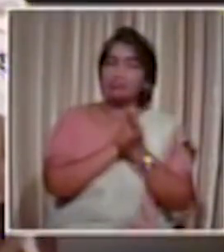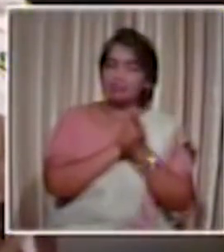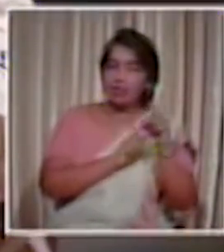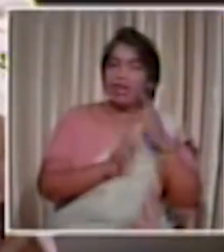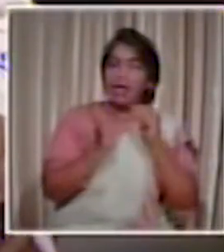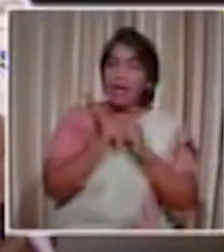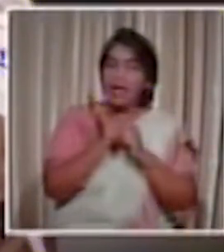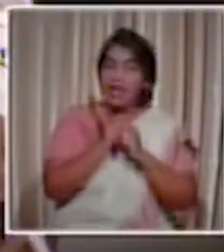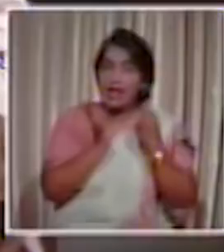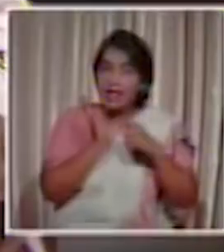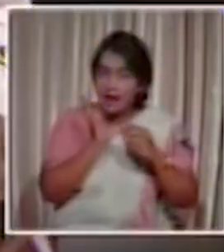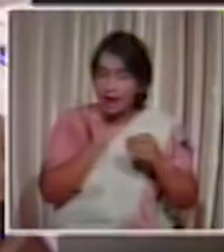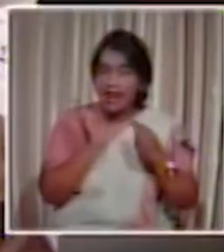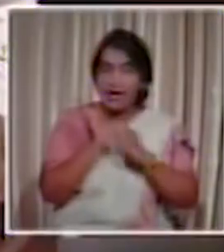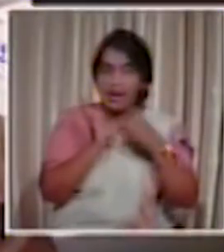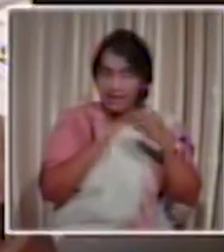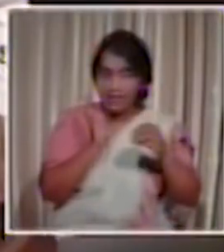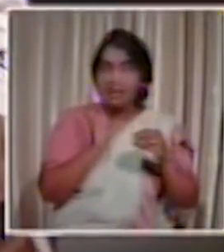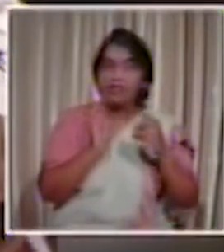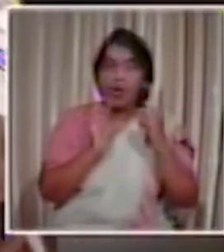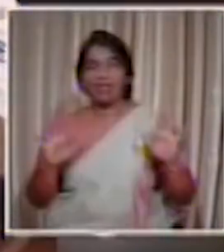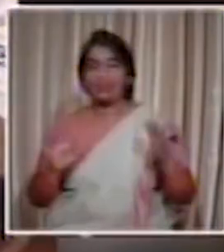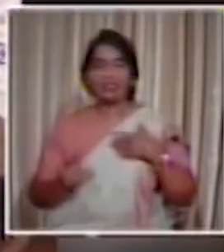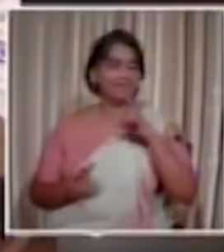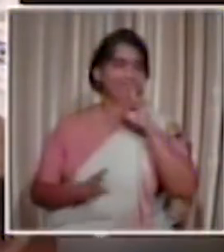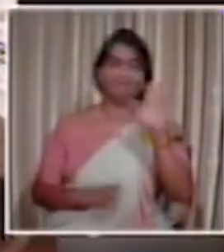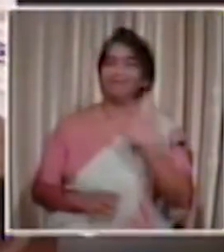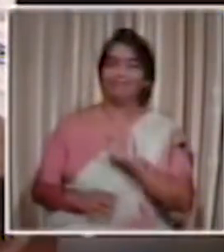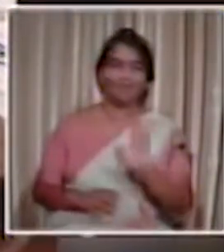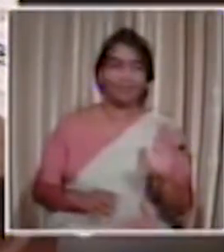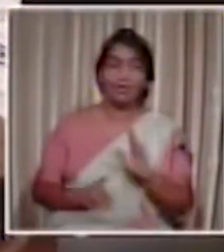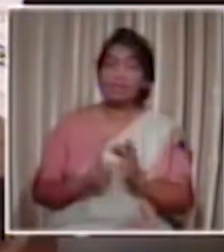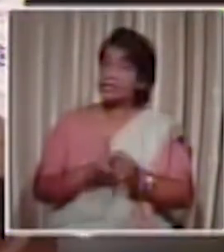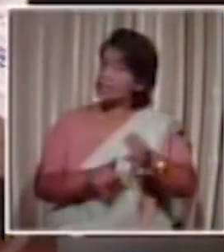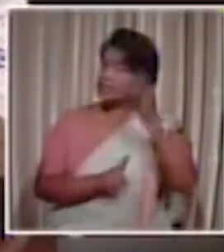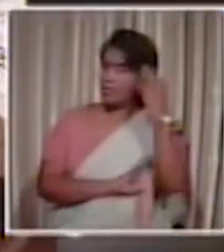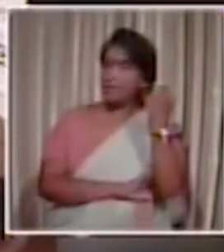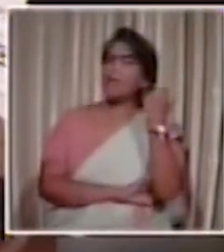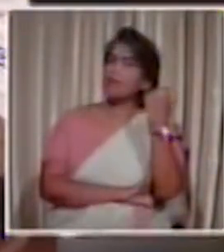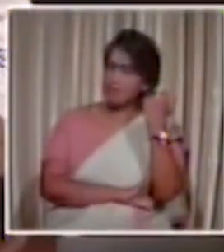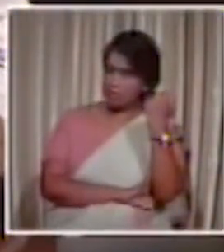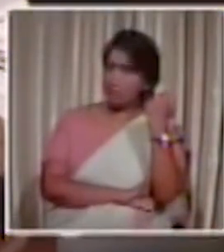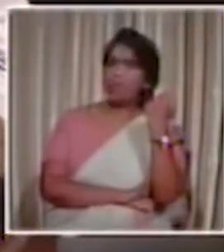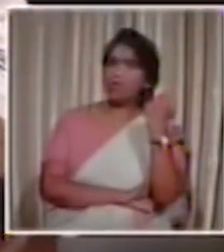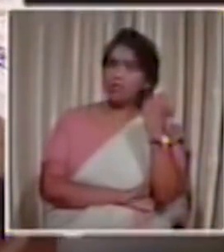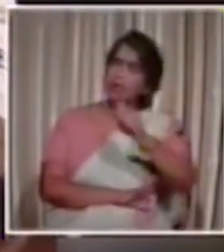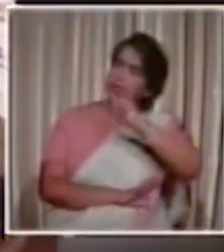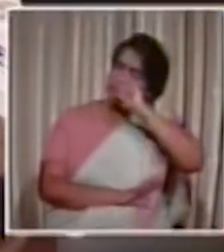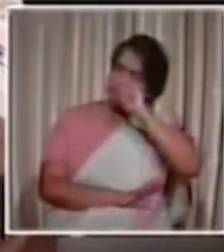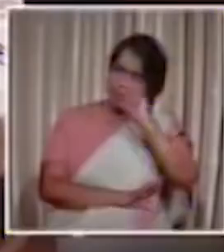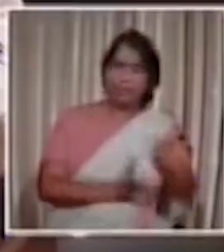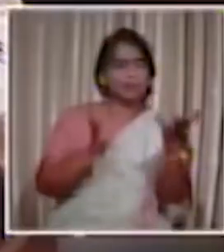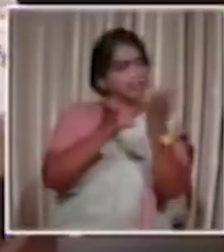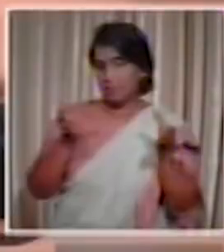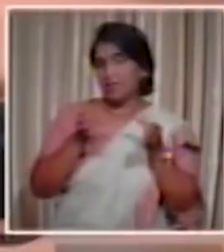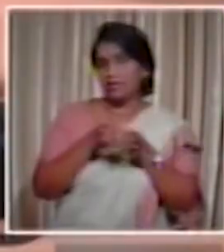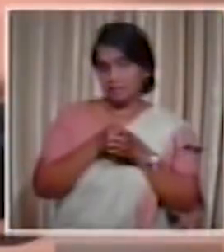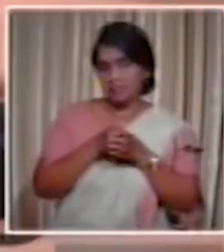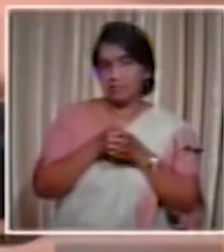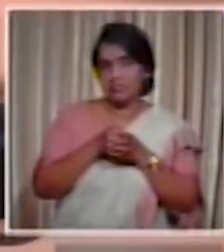ණය ප්‍රමාණාත්මකව ණයයි පොලියයි අඩු කරගන්න විධායක ජනාධිපති ක්‍රමය අනිවාර්යෙන්ම හොසි කරන්න